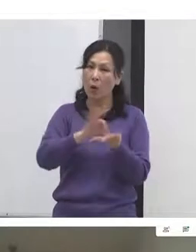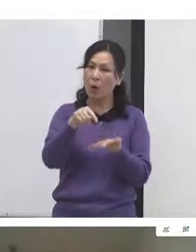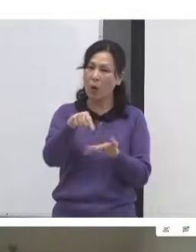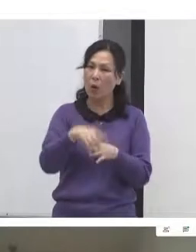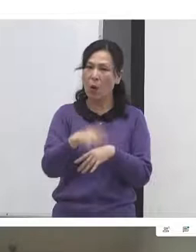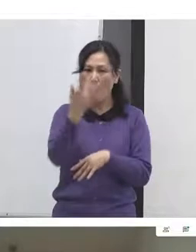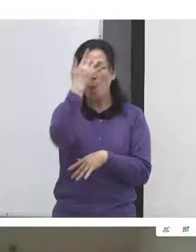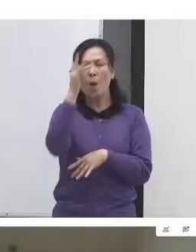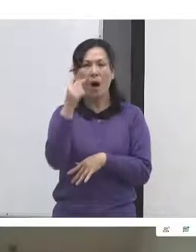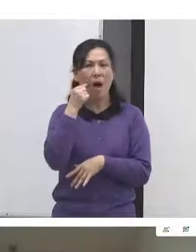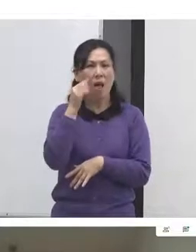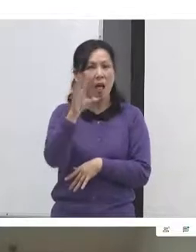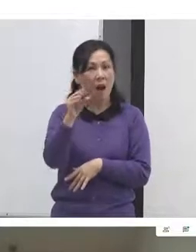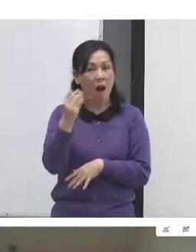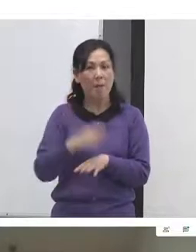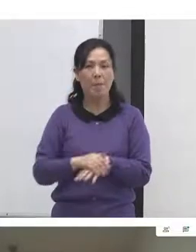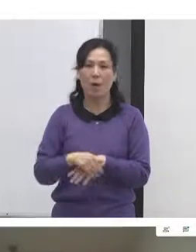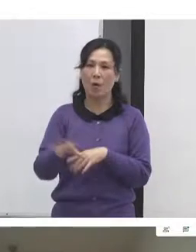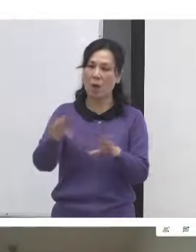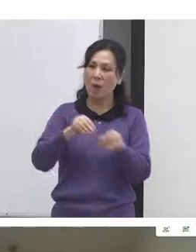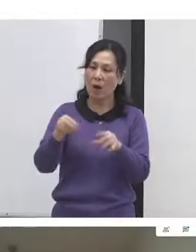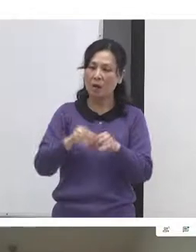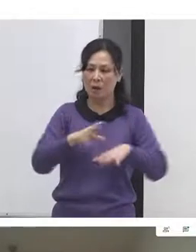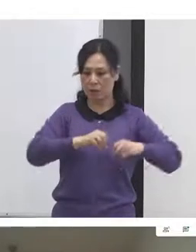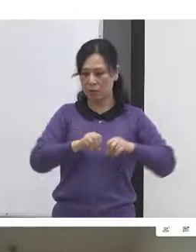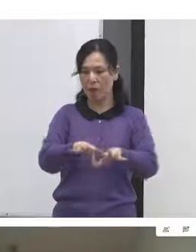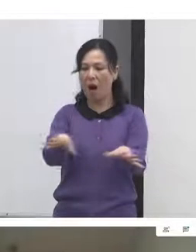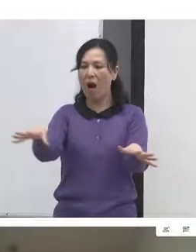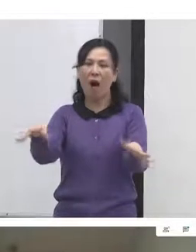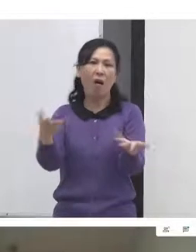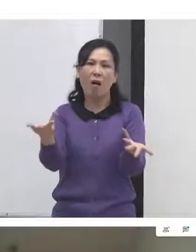样的困难呢？例如说资料散在各个机关。